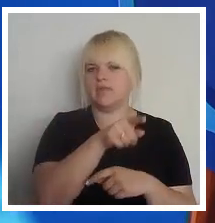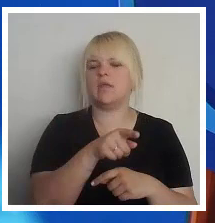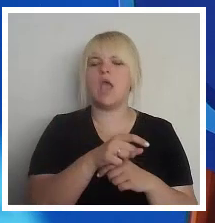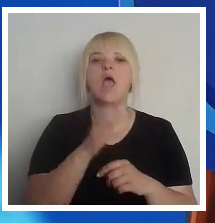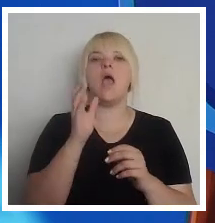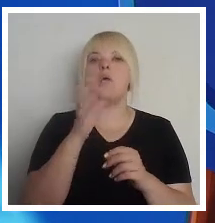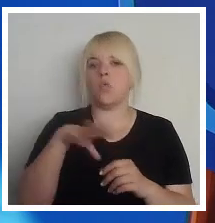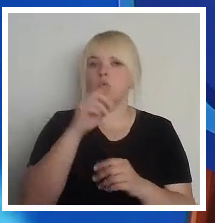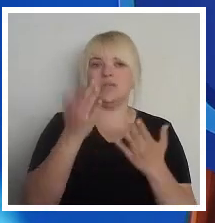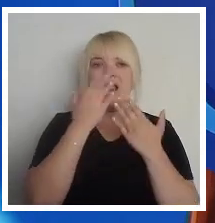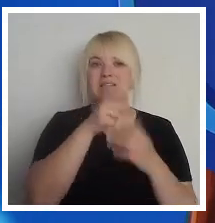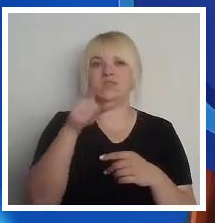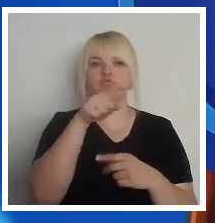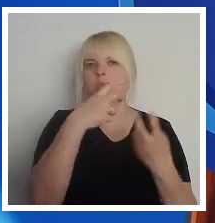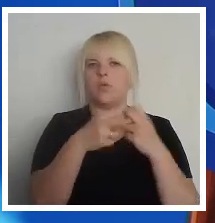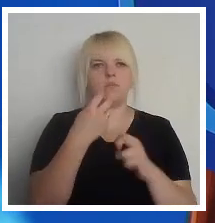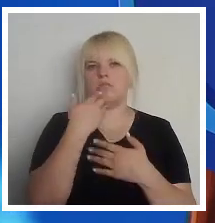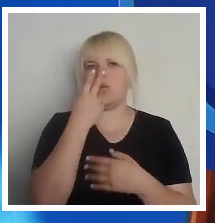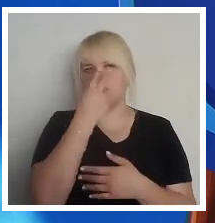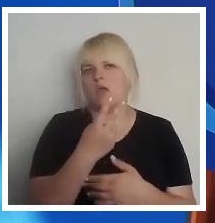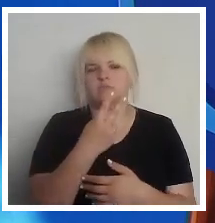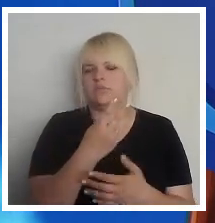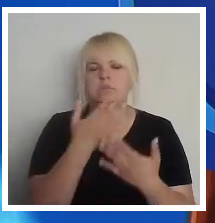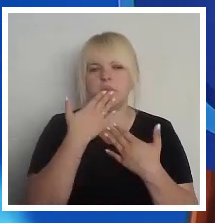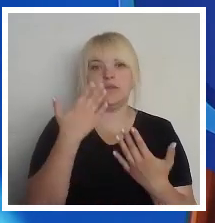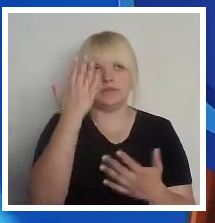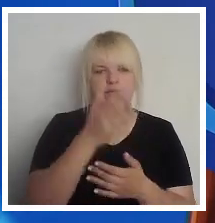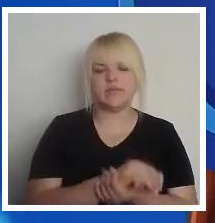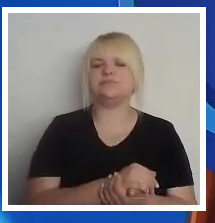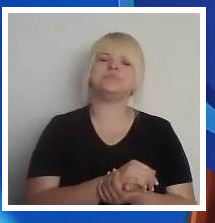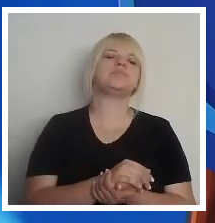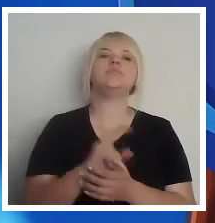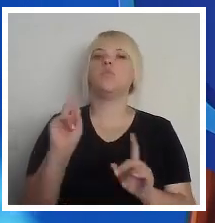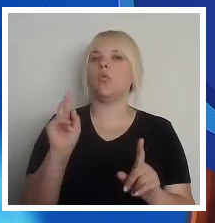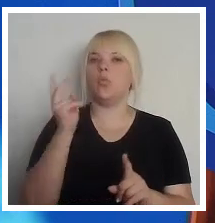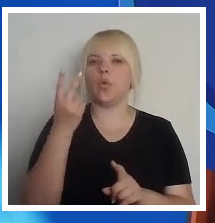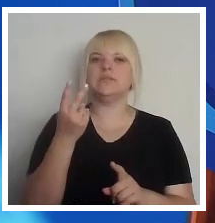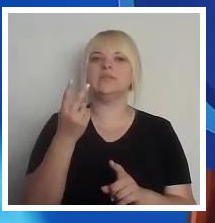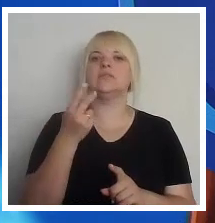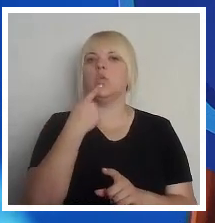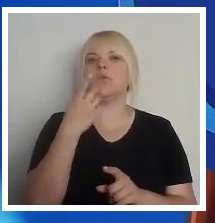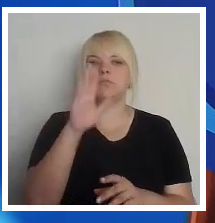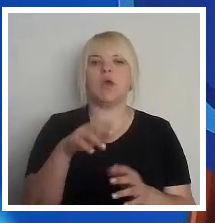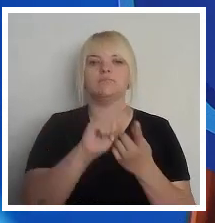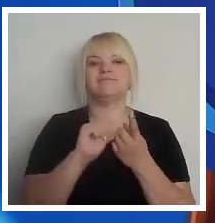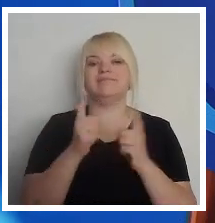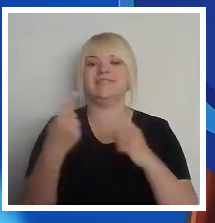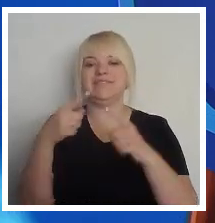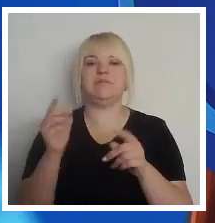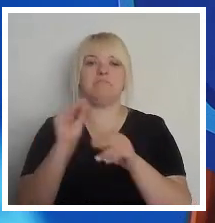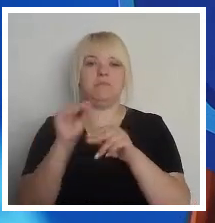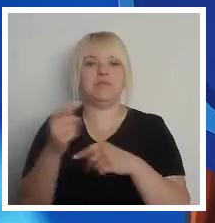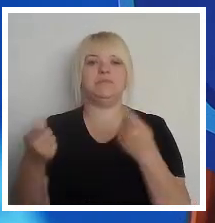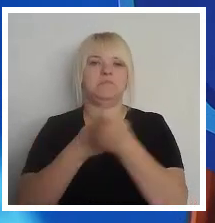es neredzu šo problēmu. Paldies Dievam. Otrs ir par diversifikāciju. Nu, mūsu uzņēmums, jā,